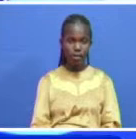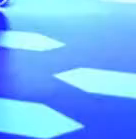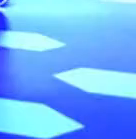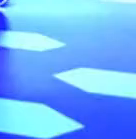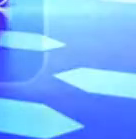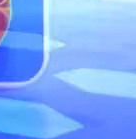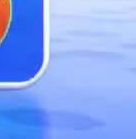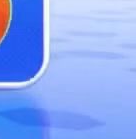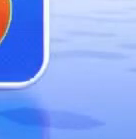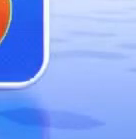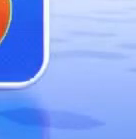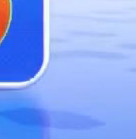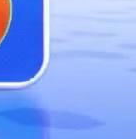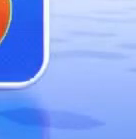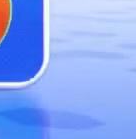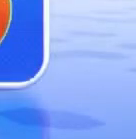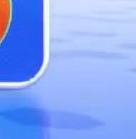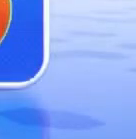siokethete.